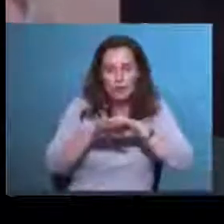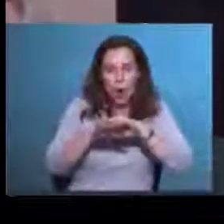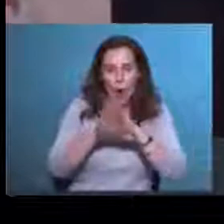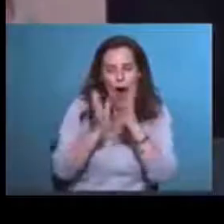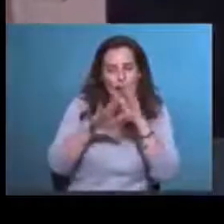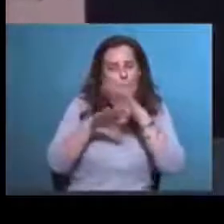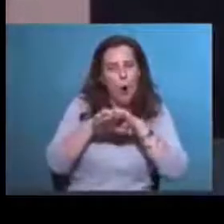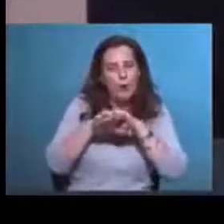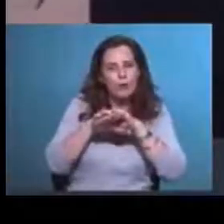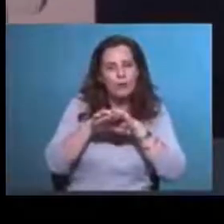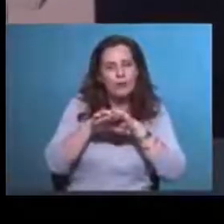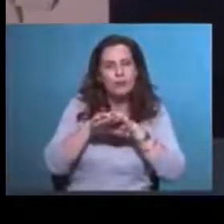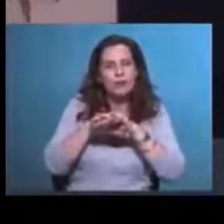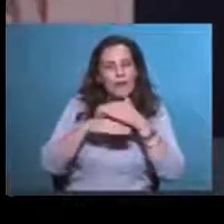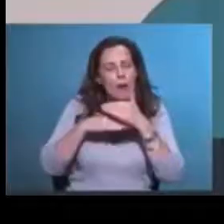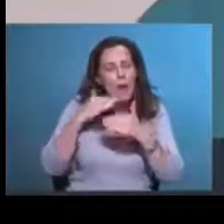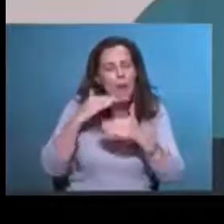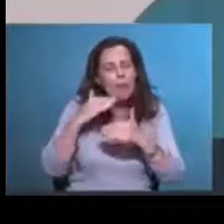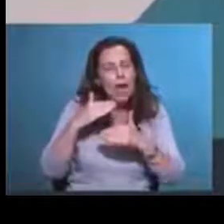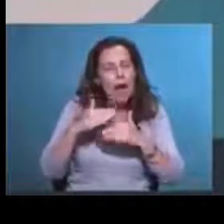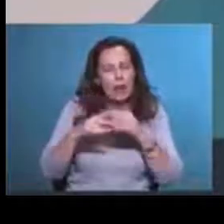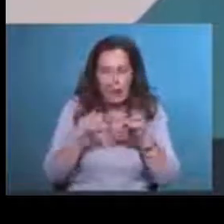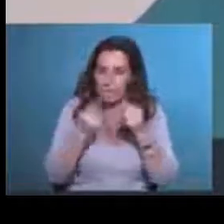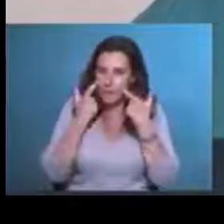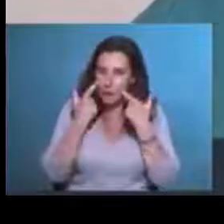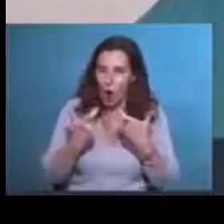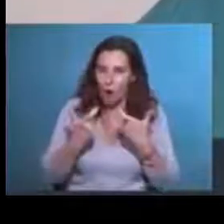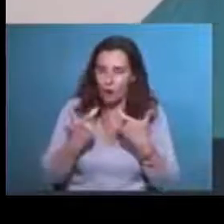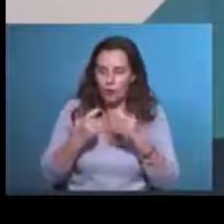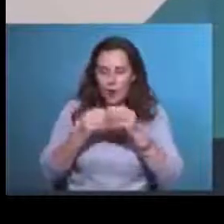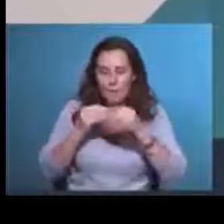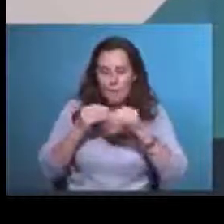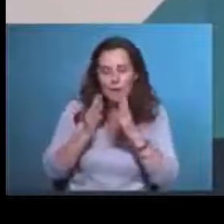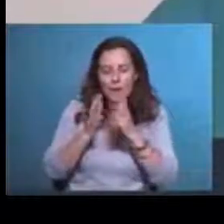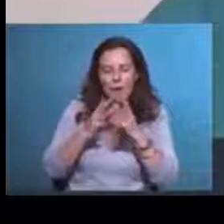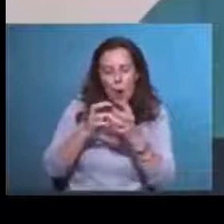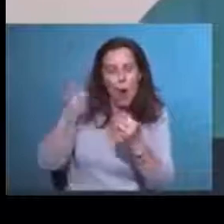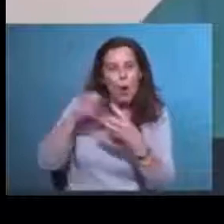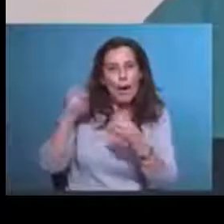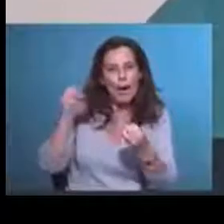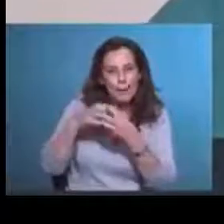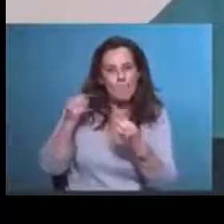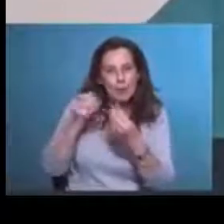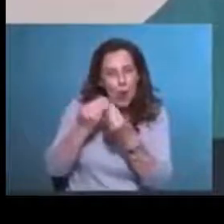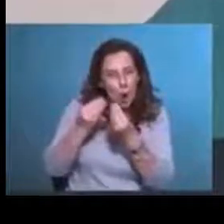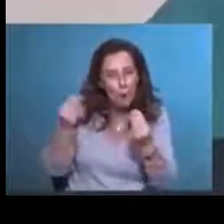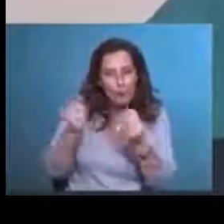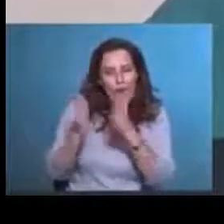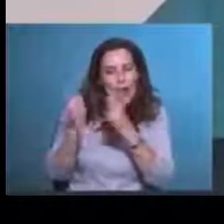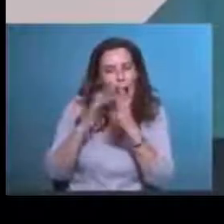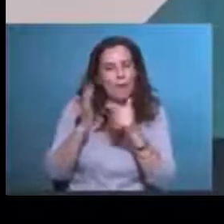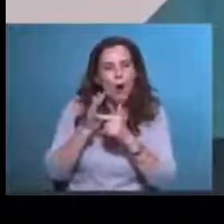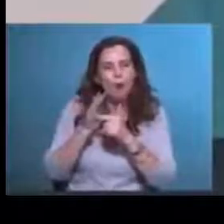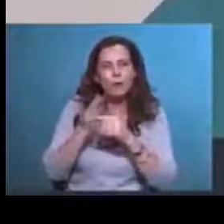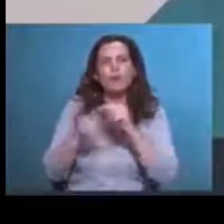האלמוג, ובתהליך מבוקר מפרקים את האלמוג, לוקחים את תוצרי הבניין של האלמוג,